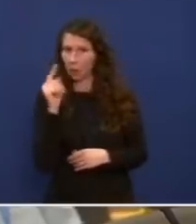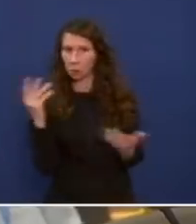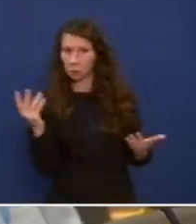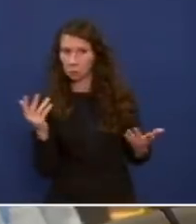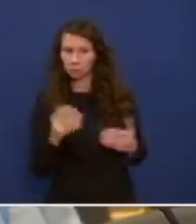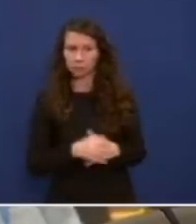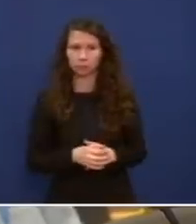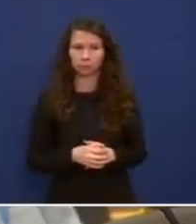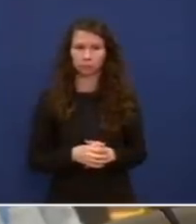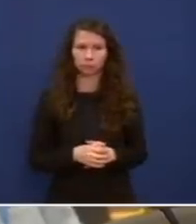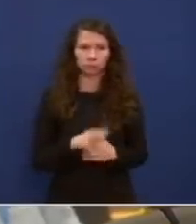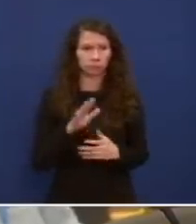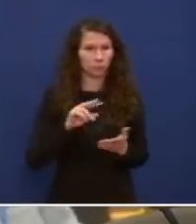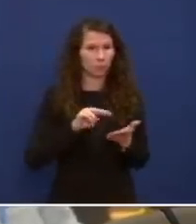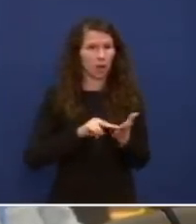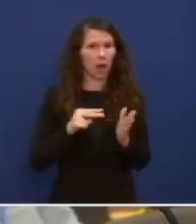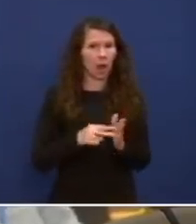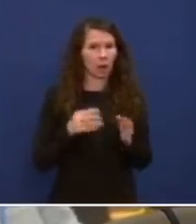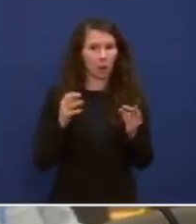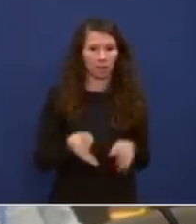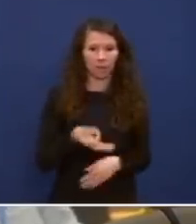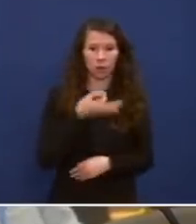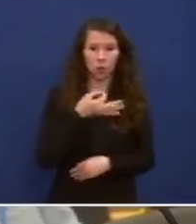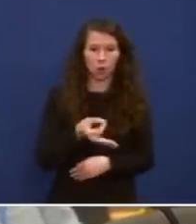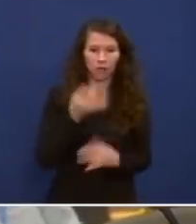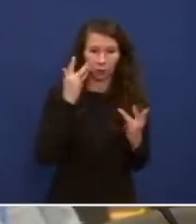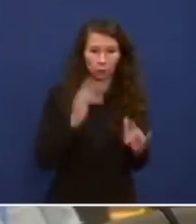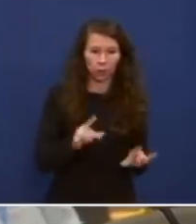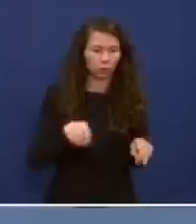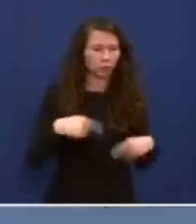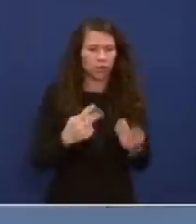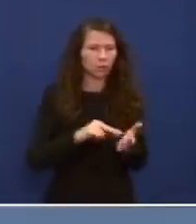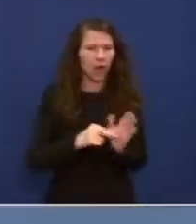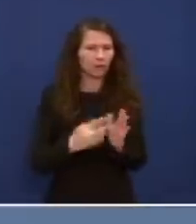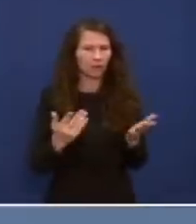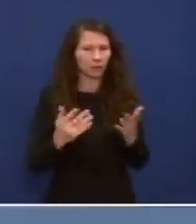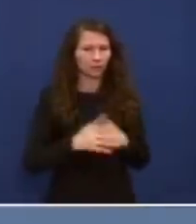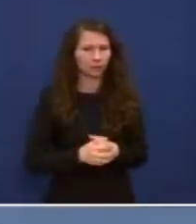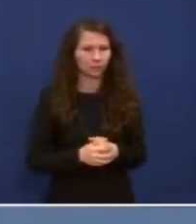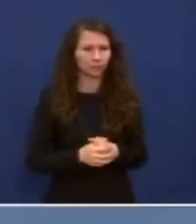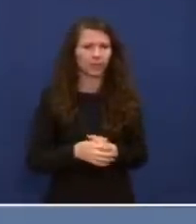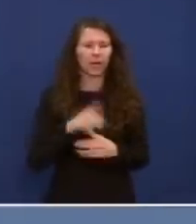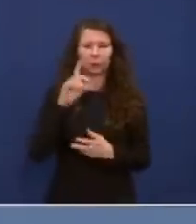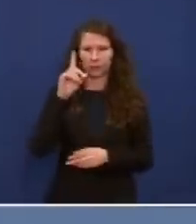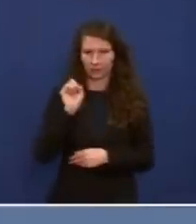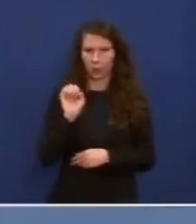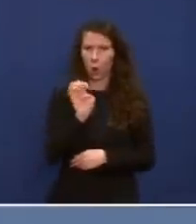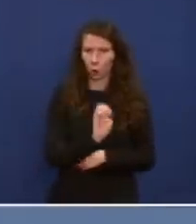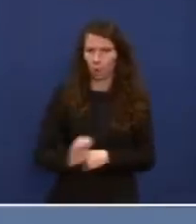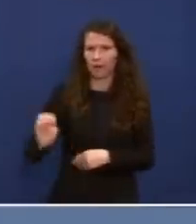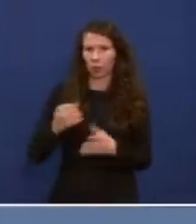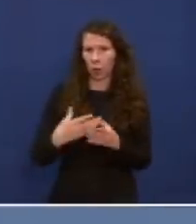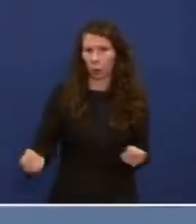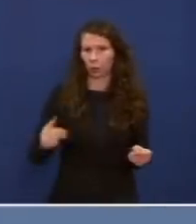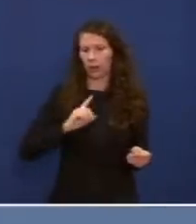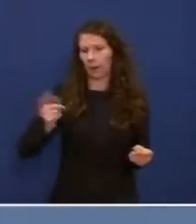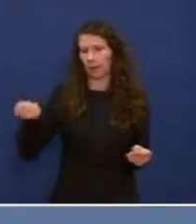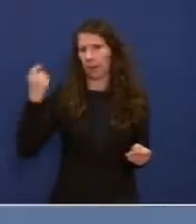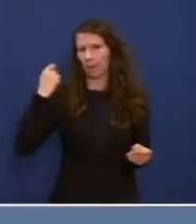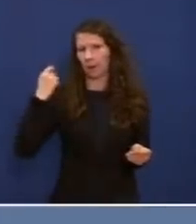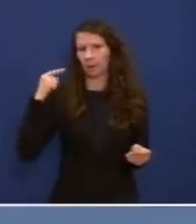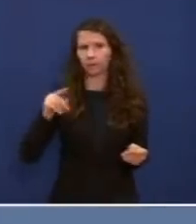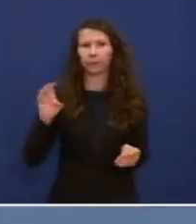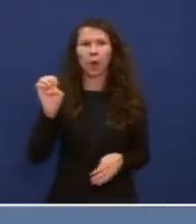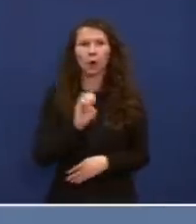Pläne gegebenenfalls bei einer Notfallzulassung? Danke. Übrigens, die europäische Lösung kam mir gerade wieder, wurde auf